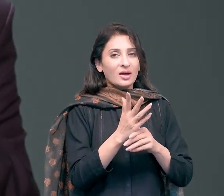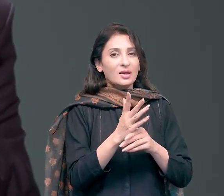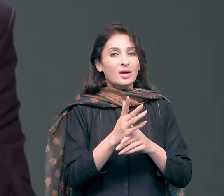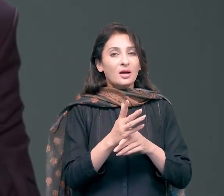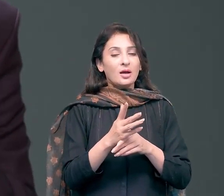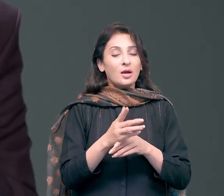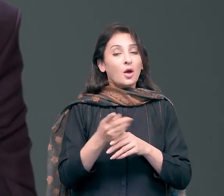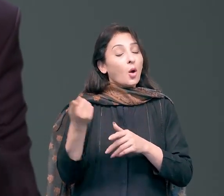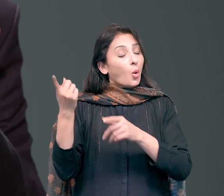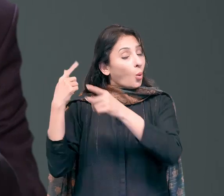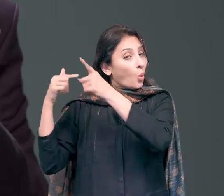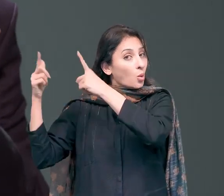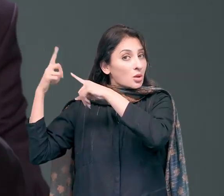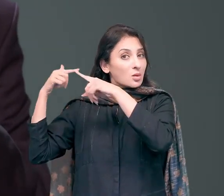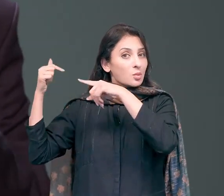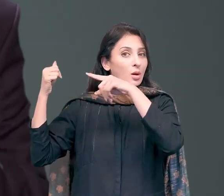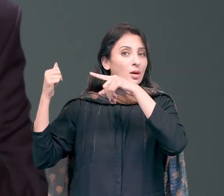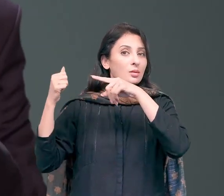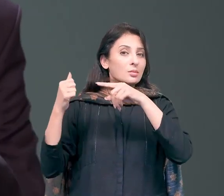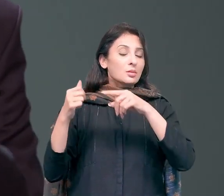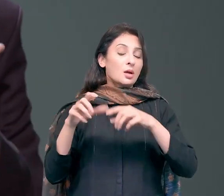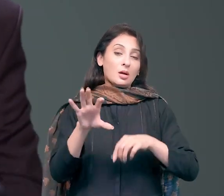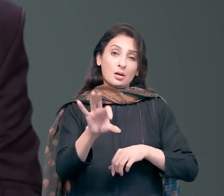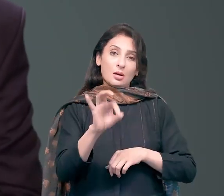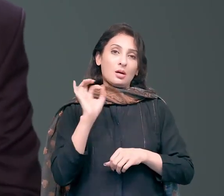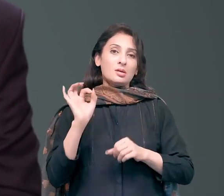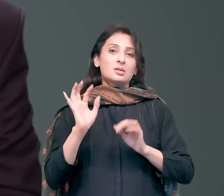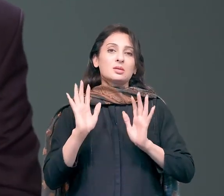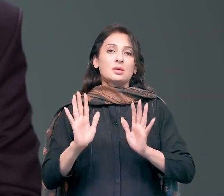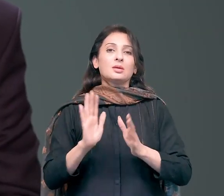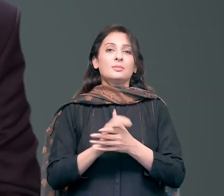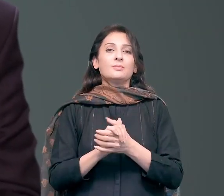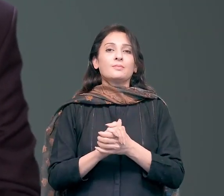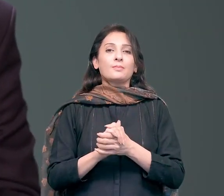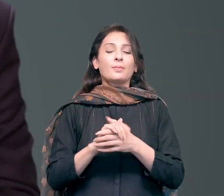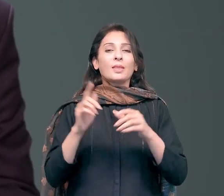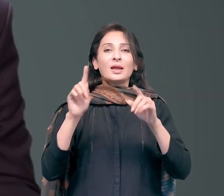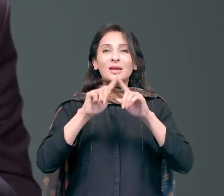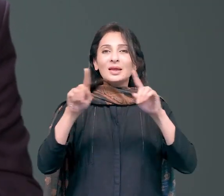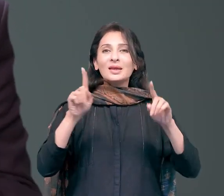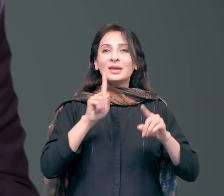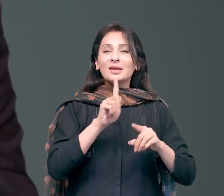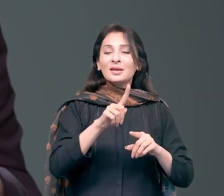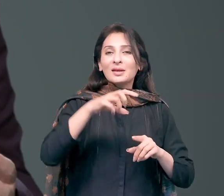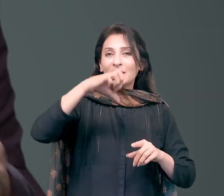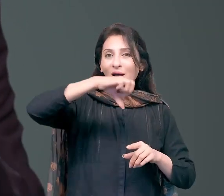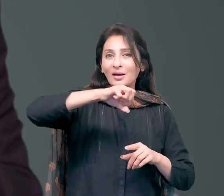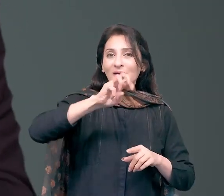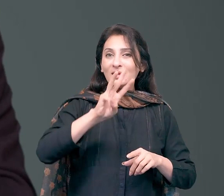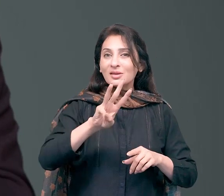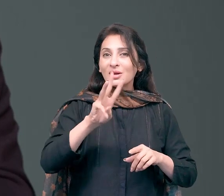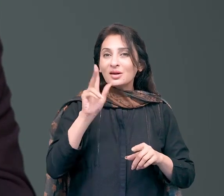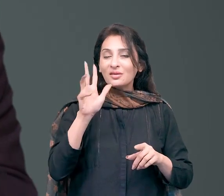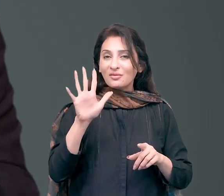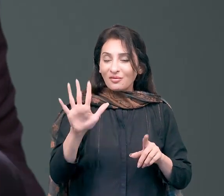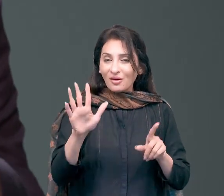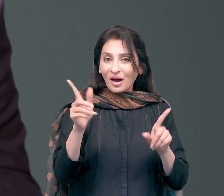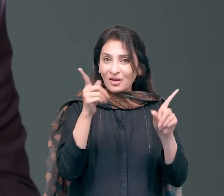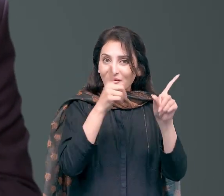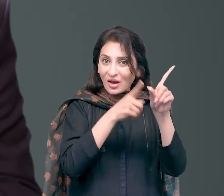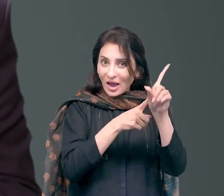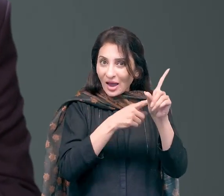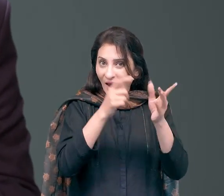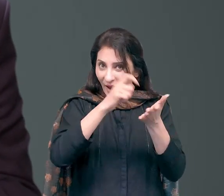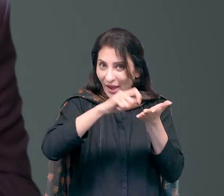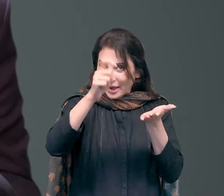اہمیت اجاگر ہوئی۔ لیکن جب جو 1935 کا ایکٹ ہے، 1935 گورنمنٹ آف انڈیا ایکٹ، وہ